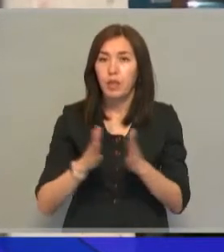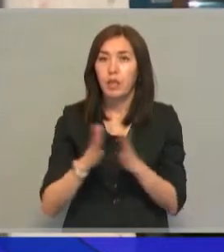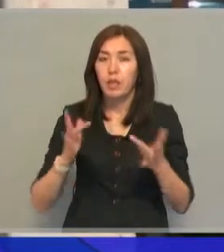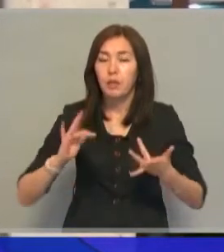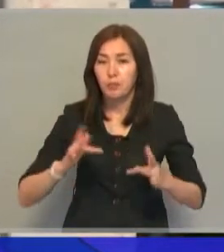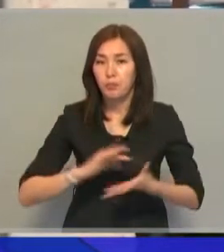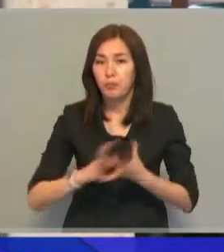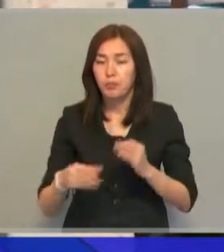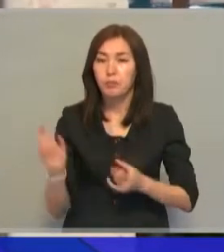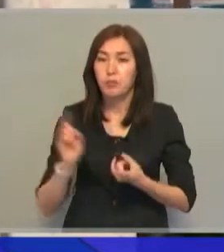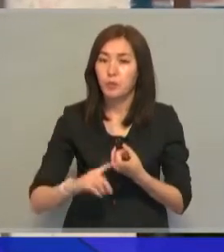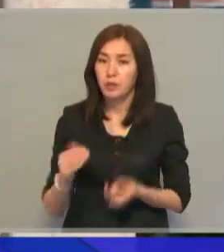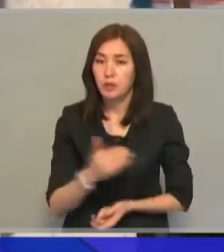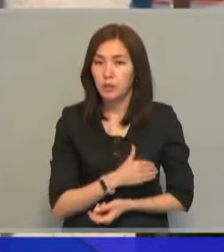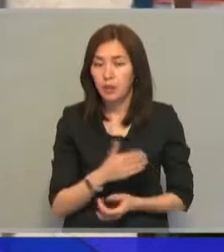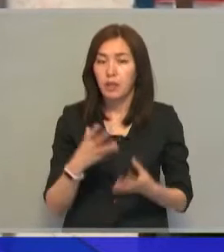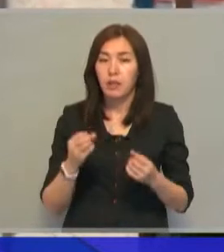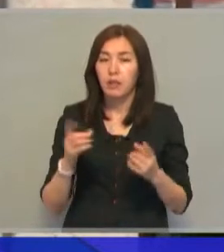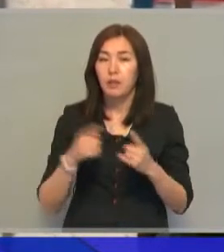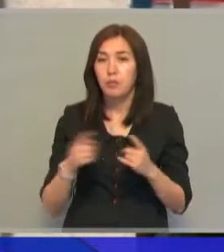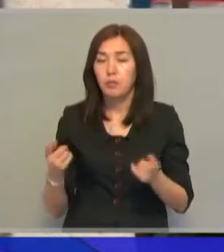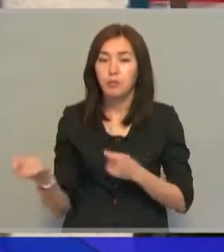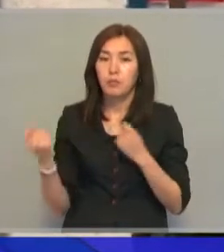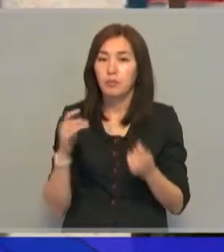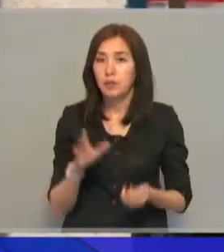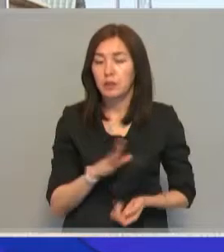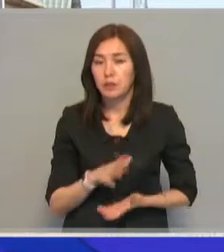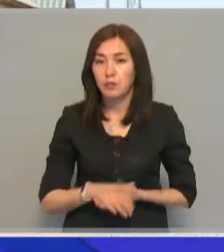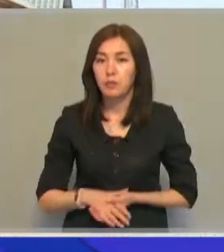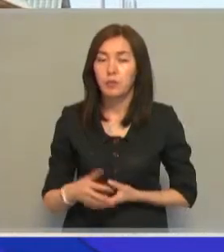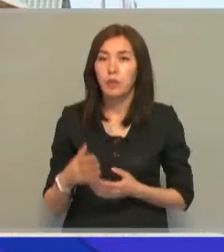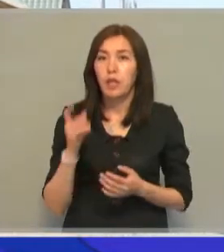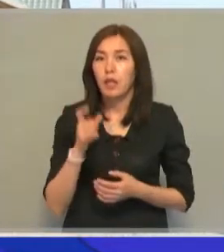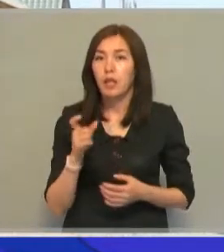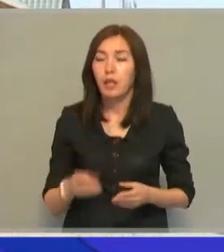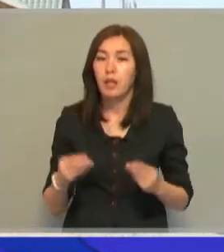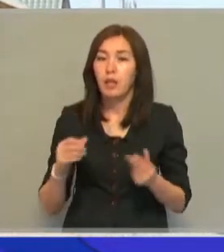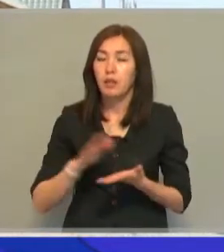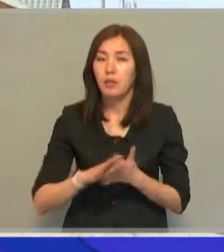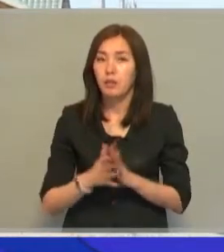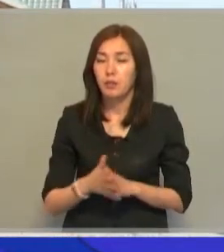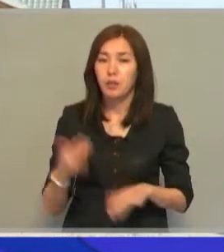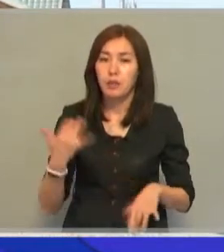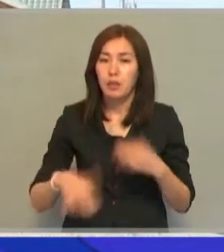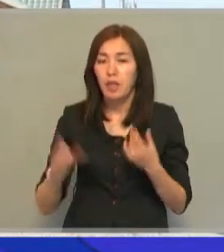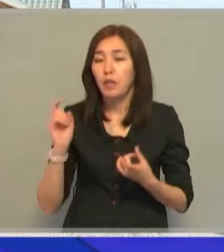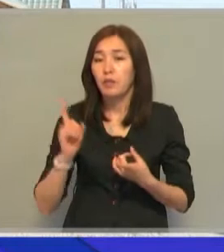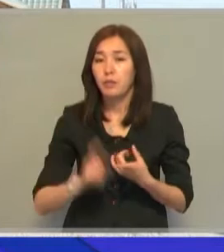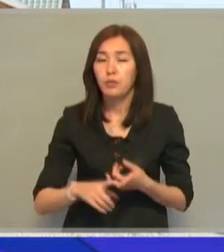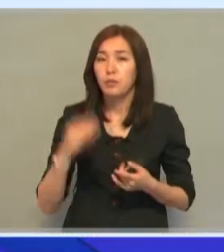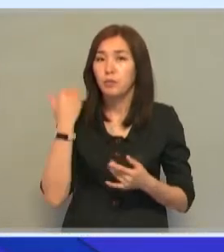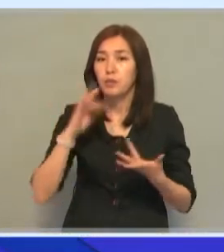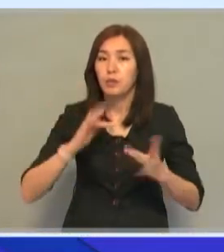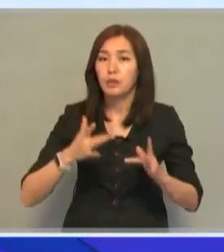жолақты интернетті қостырамын деушілерге де қосымша жүйелер қарастырылған екен. Көбінде тұрғындар қаржылық жағдайларының көтермеуіне байланысты